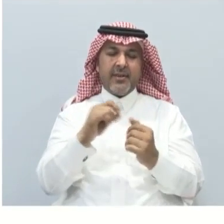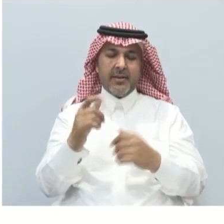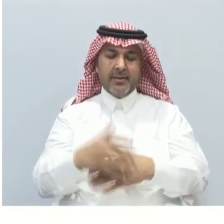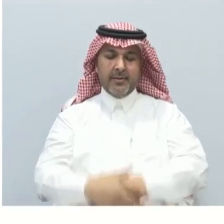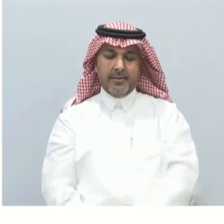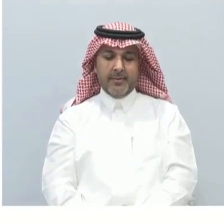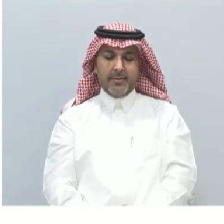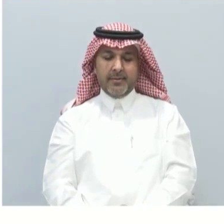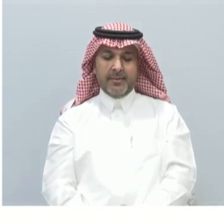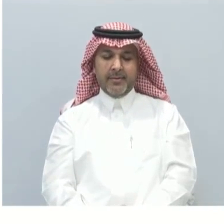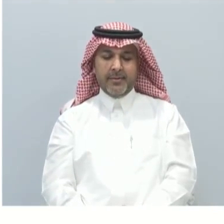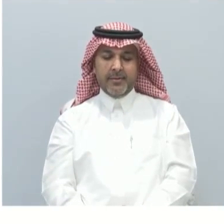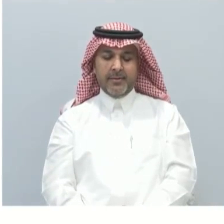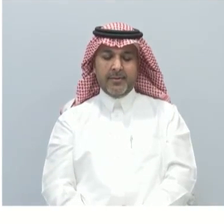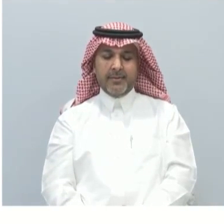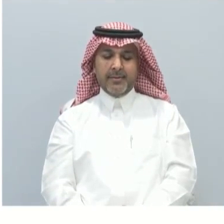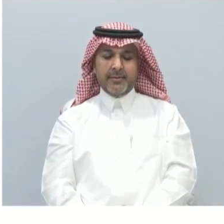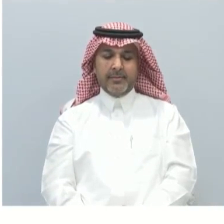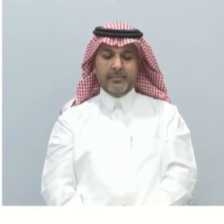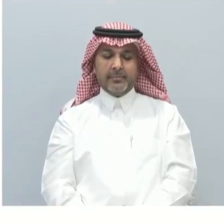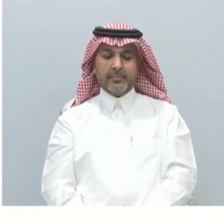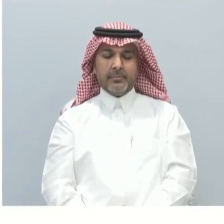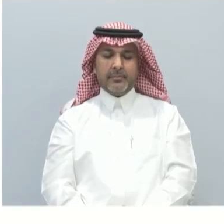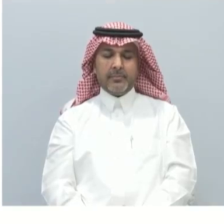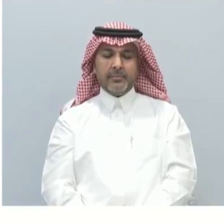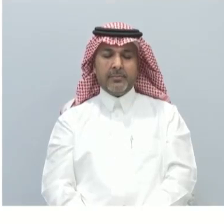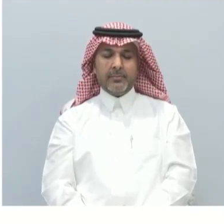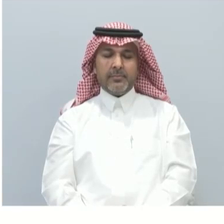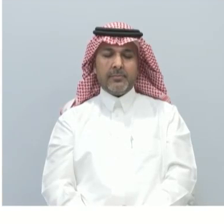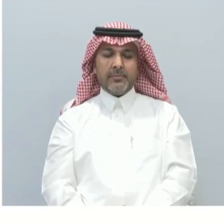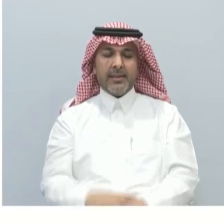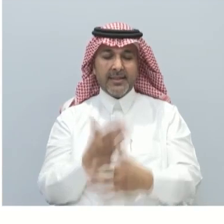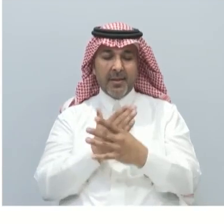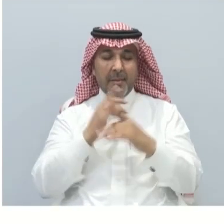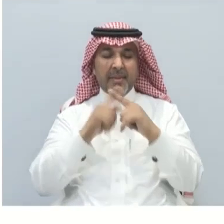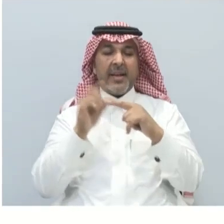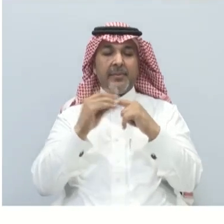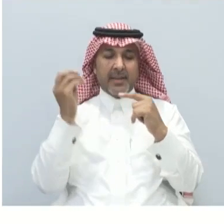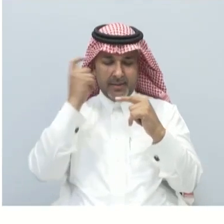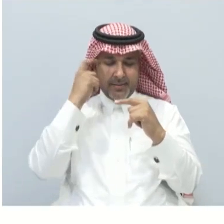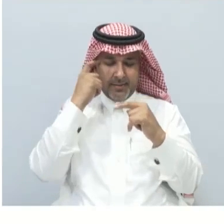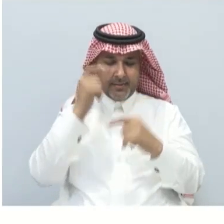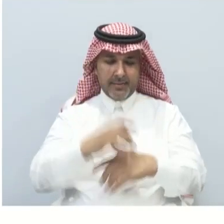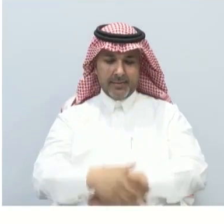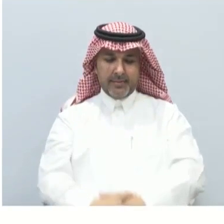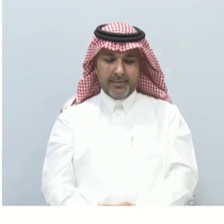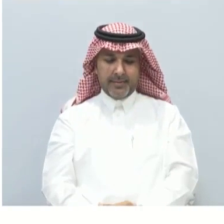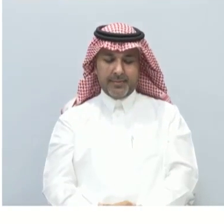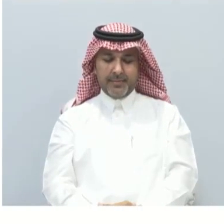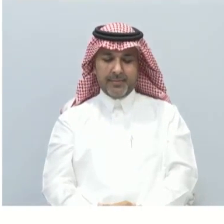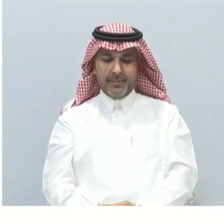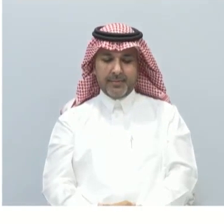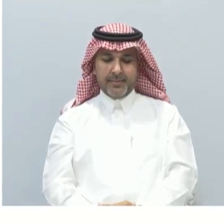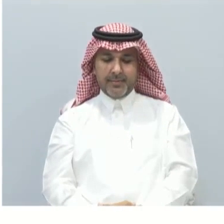او ممكن نقول ار ماينس لانه انضرب في سالب بهذا الشكل نشوف تحقق من